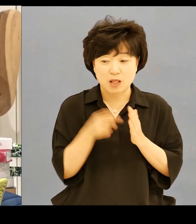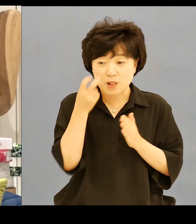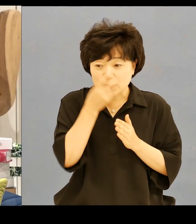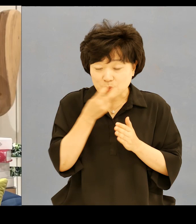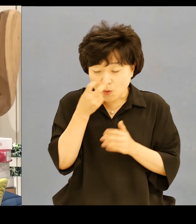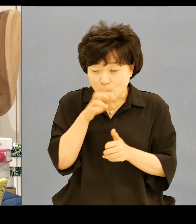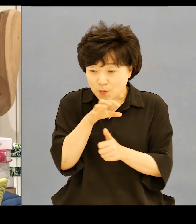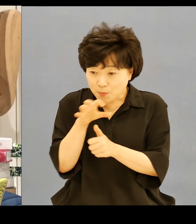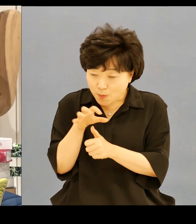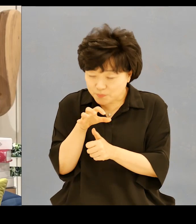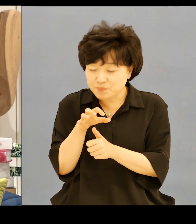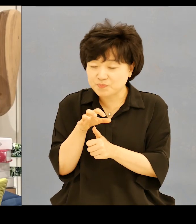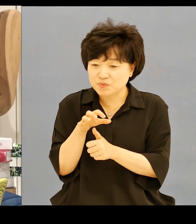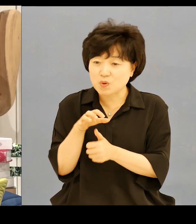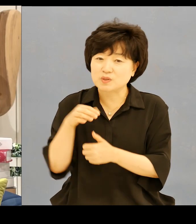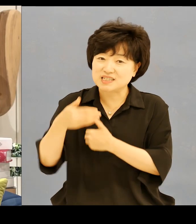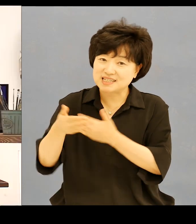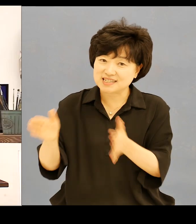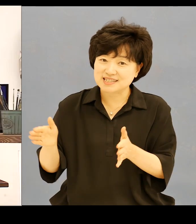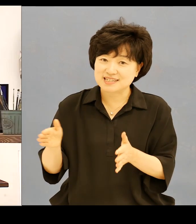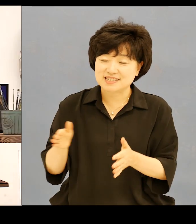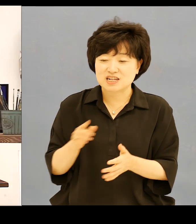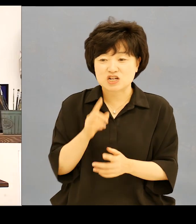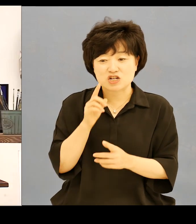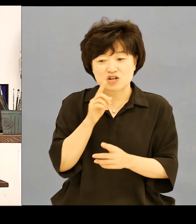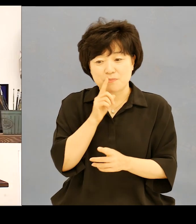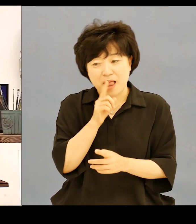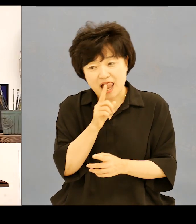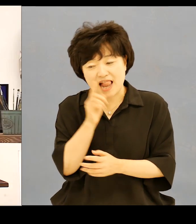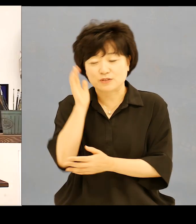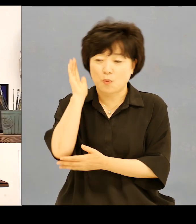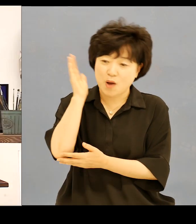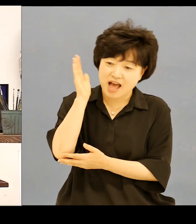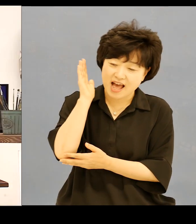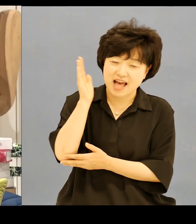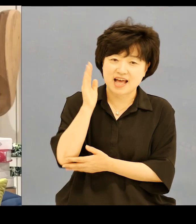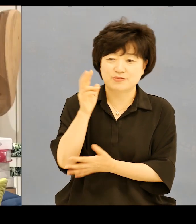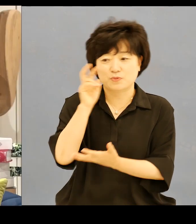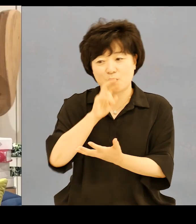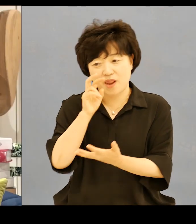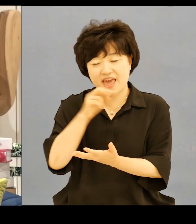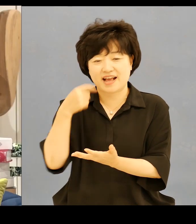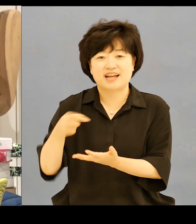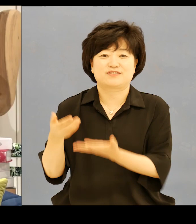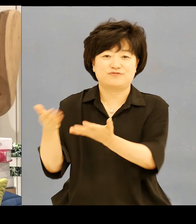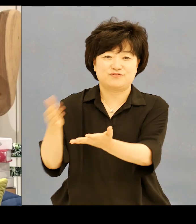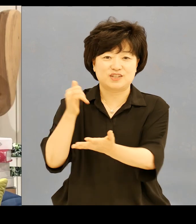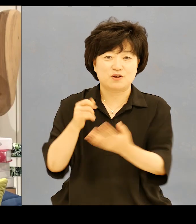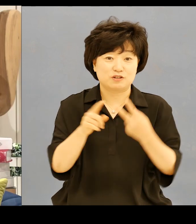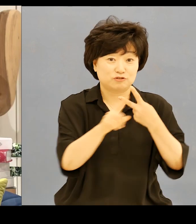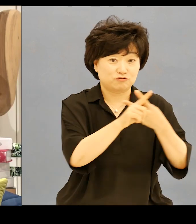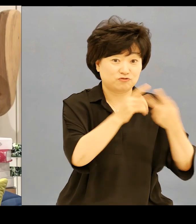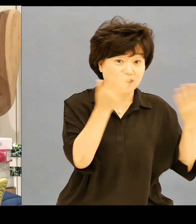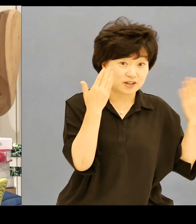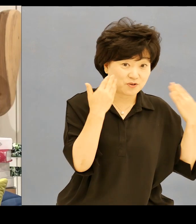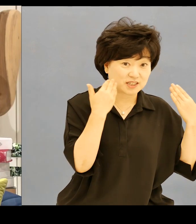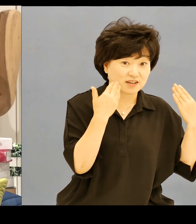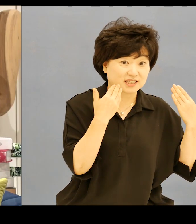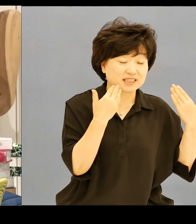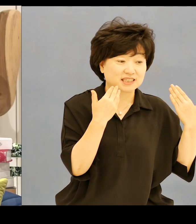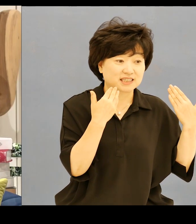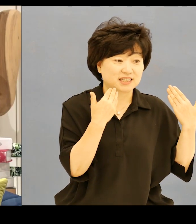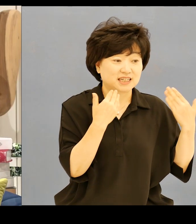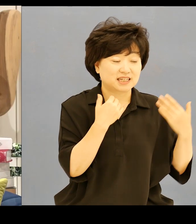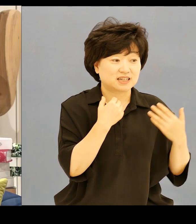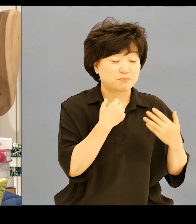돌봄 교실이라고 아이들한테 네. 구연동화랑 노래를 가르쳐주고 있고 네. 중학교에서는 이제 자유학기제라고